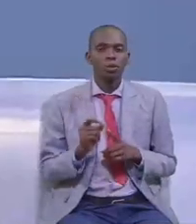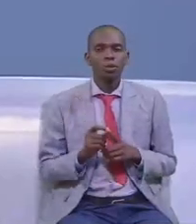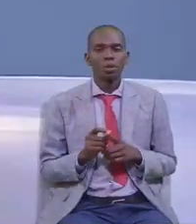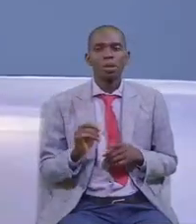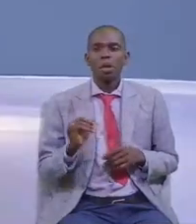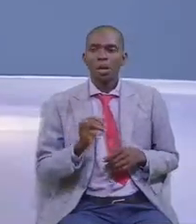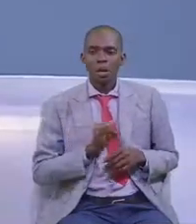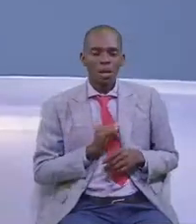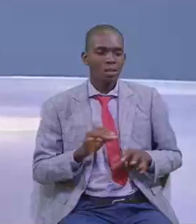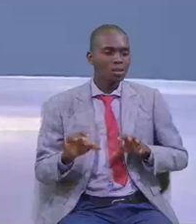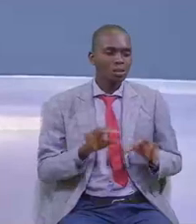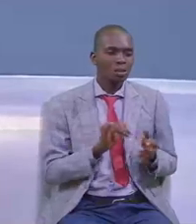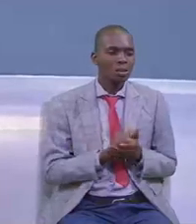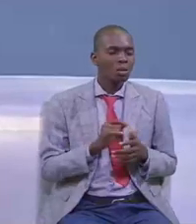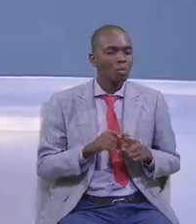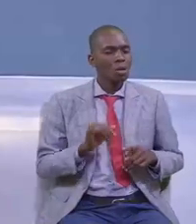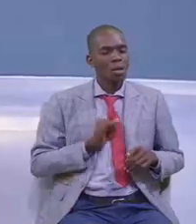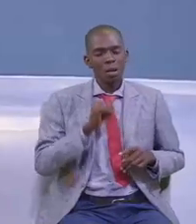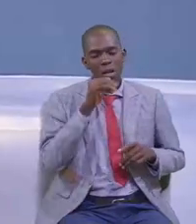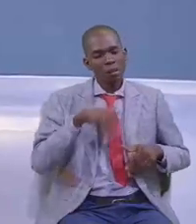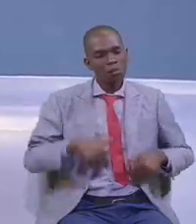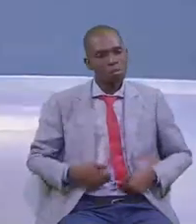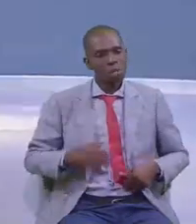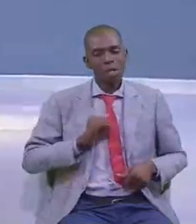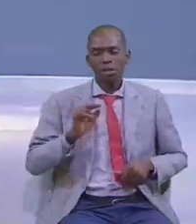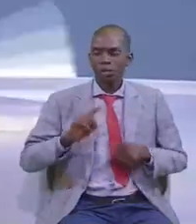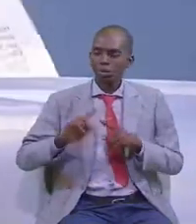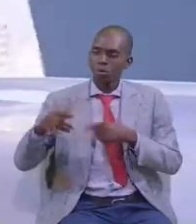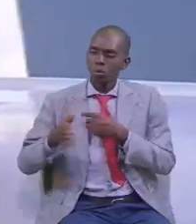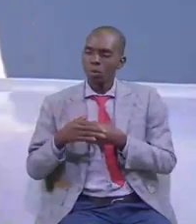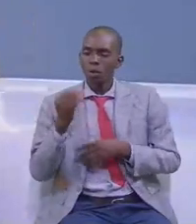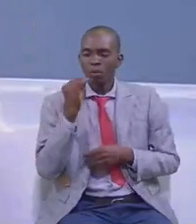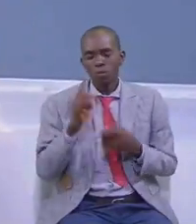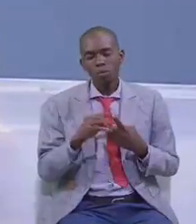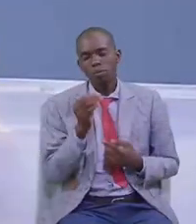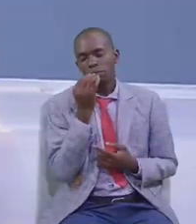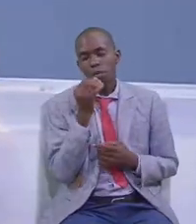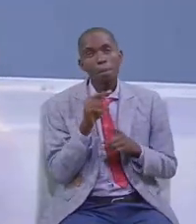Je l'ai fait, je dois retourner à la maison manger. Mais à ta parole,